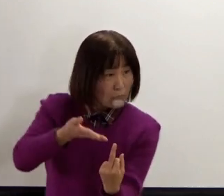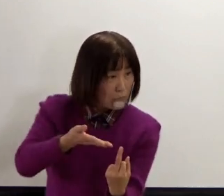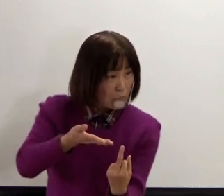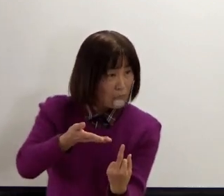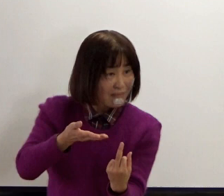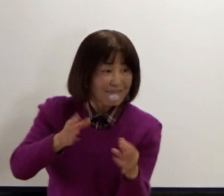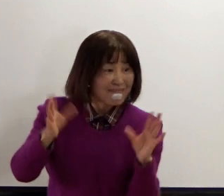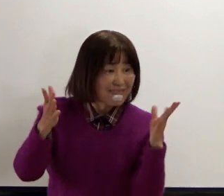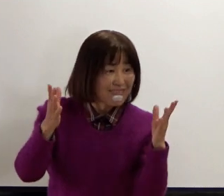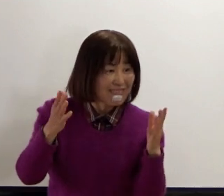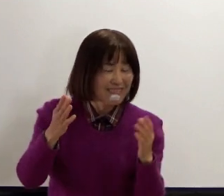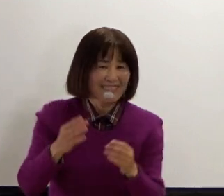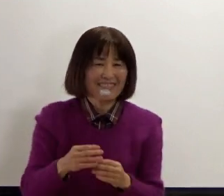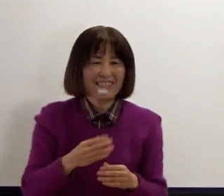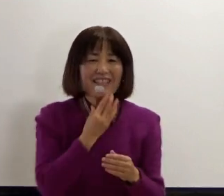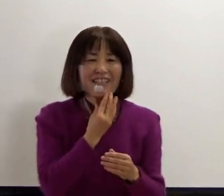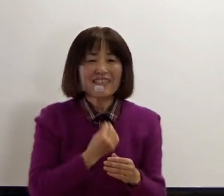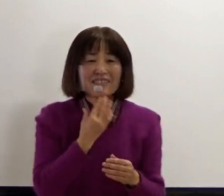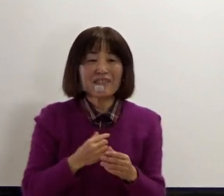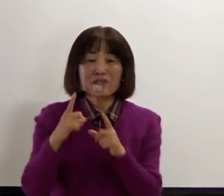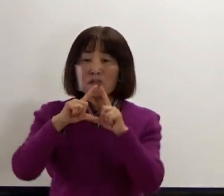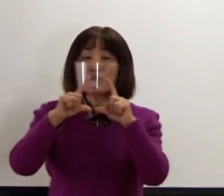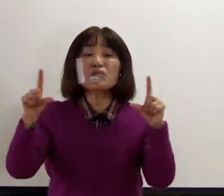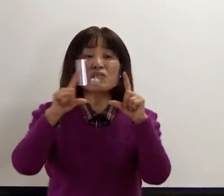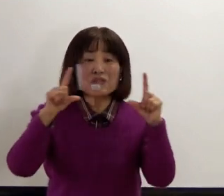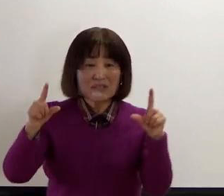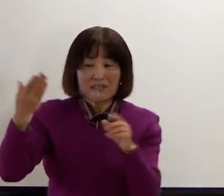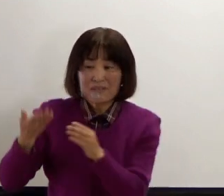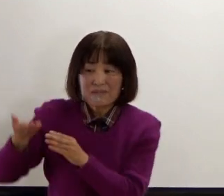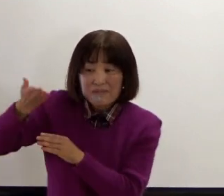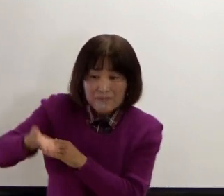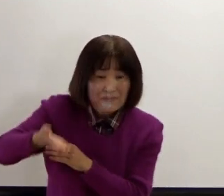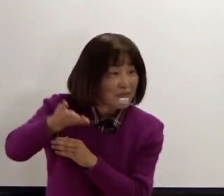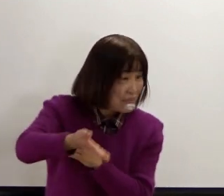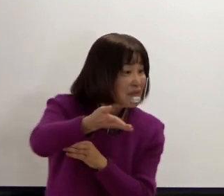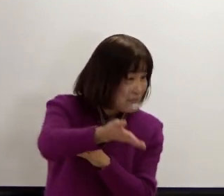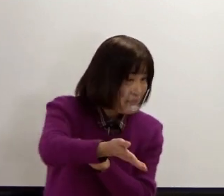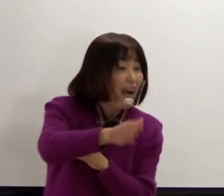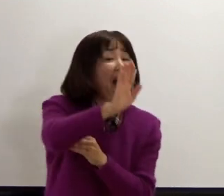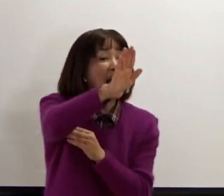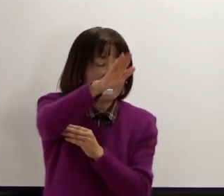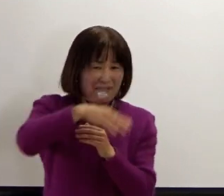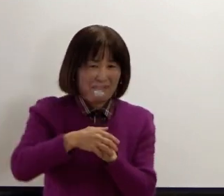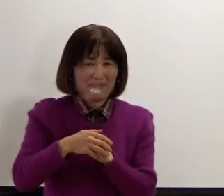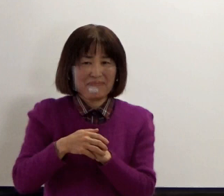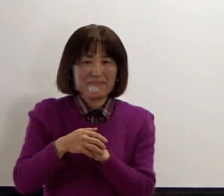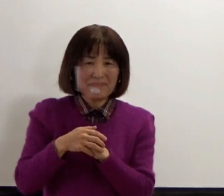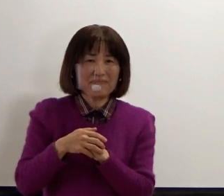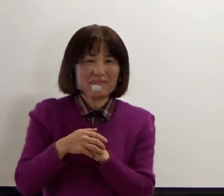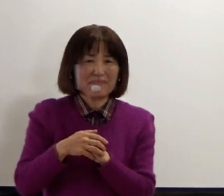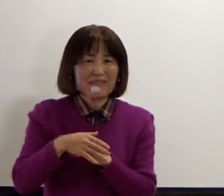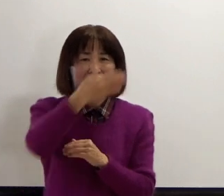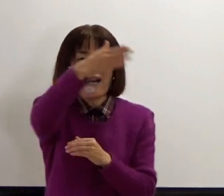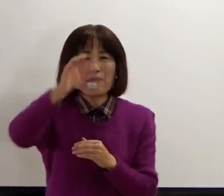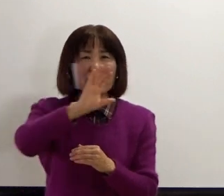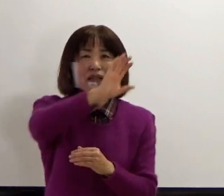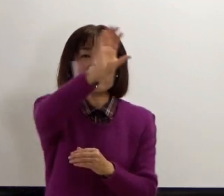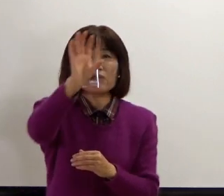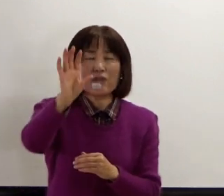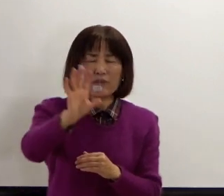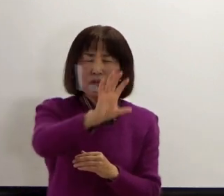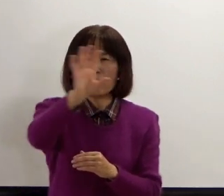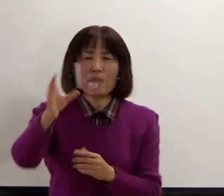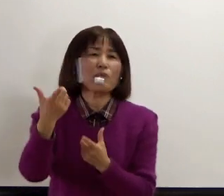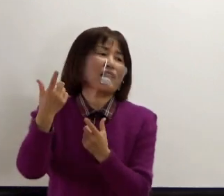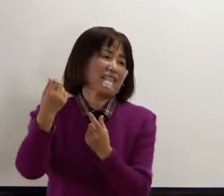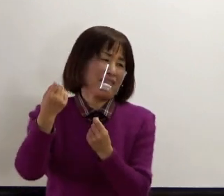行われていたようですし、まあ、西洋圏ではね、そういうことアメリカでもヨーロッパでもよくあります。だからなんとか2